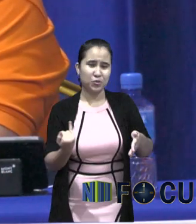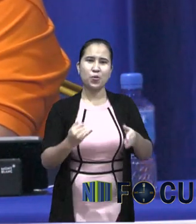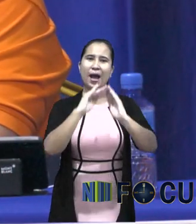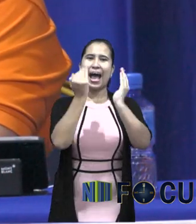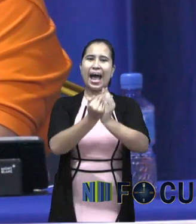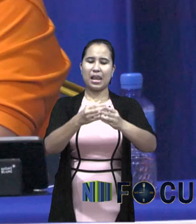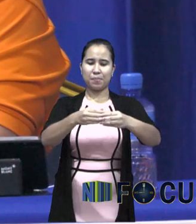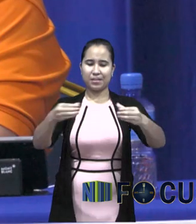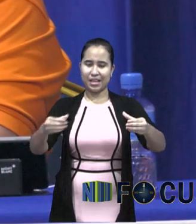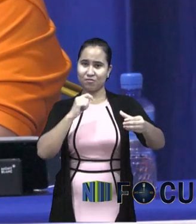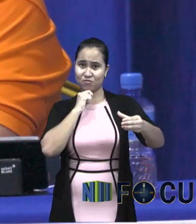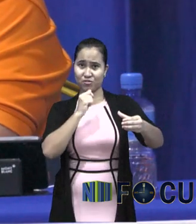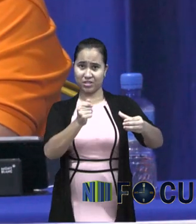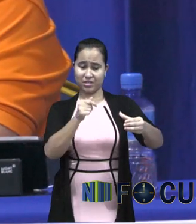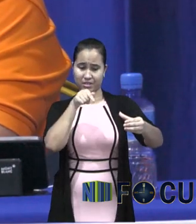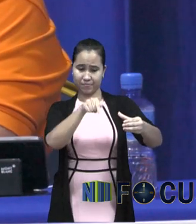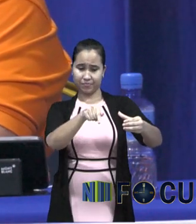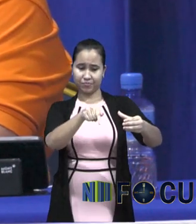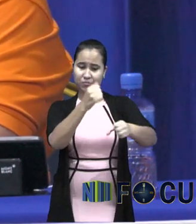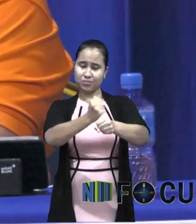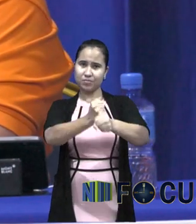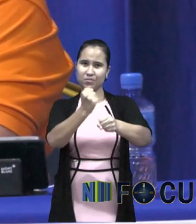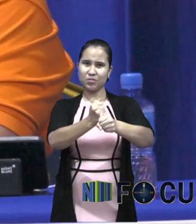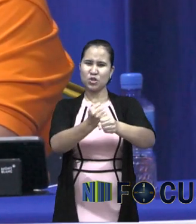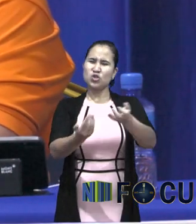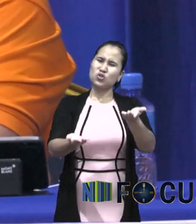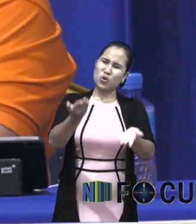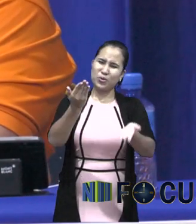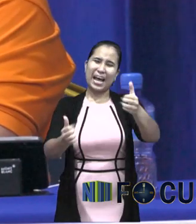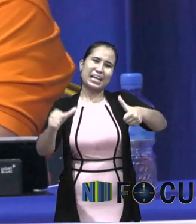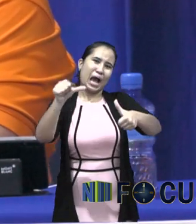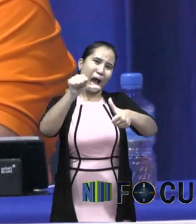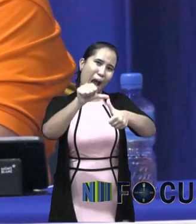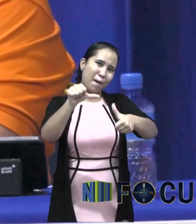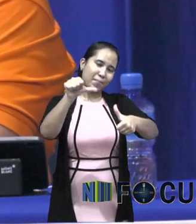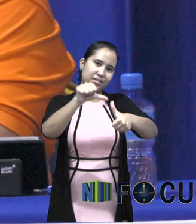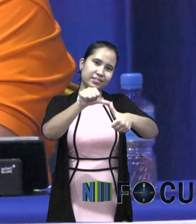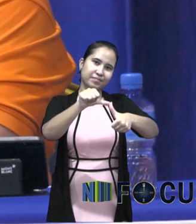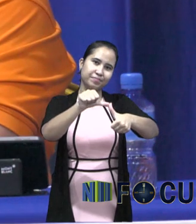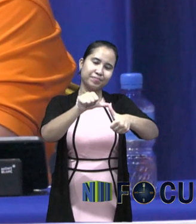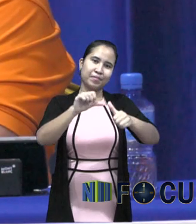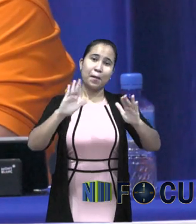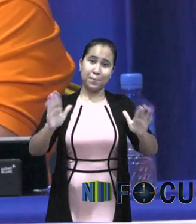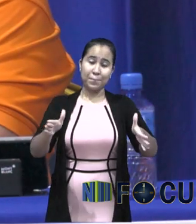het voorstel dat zij hun diensten zodanig aanpassen dat het